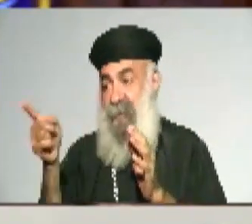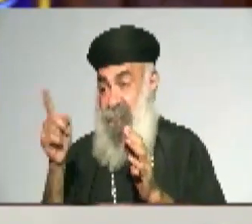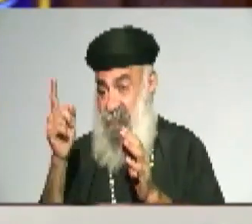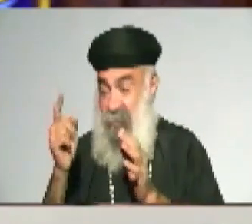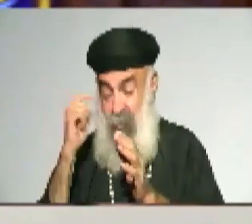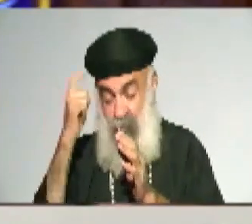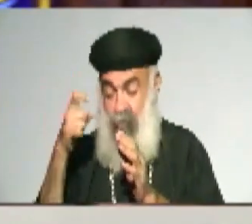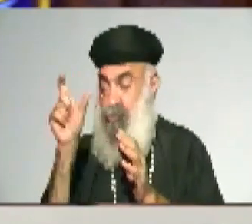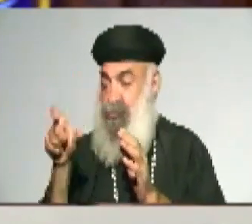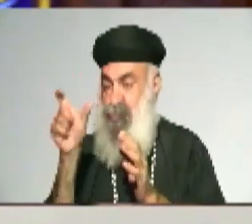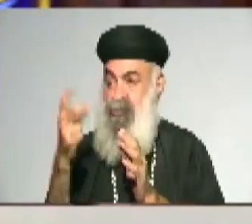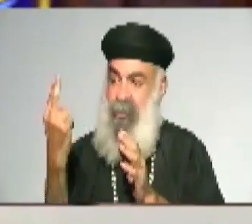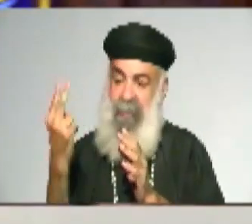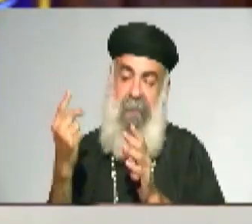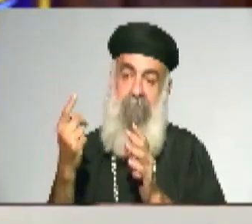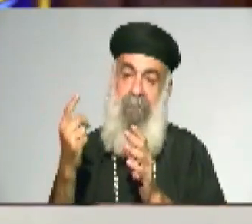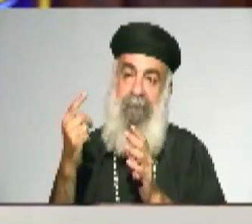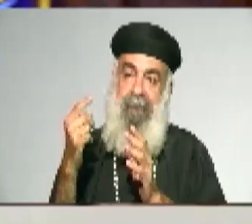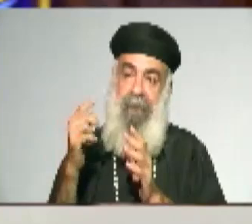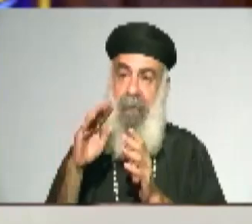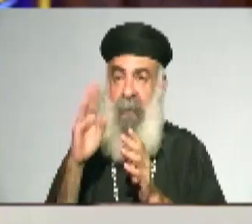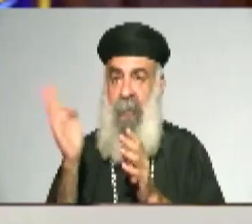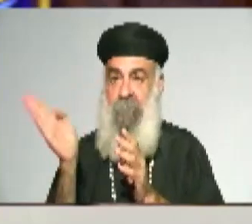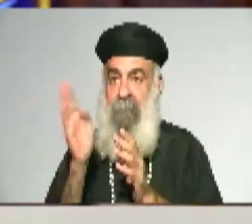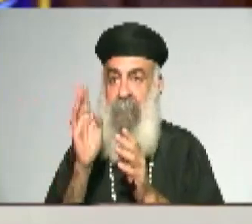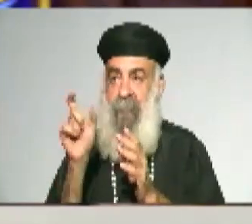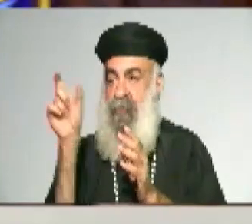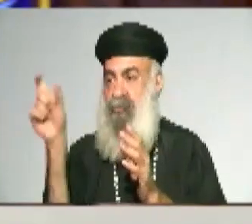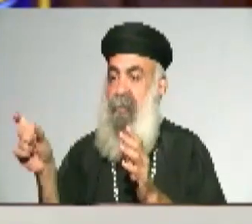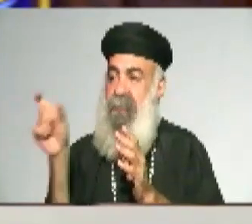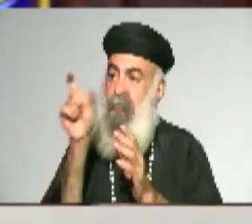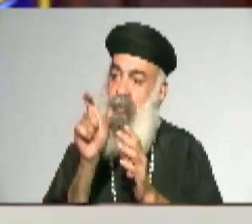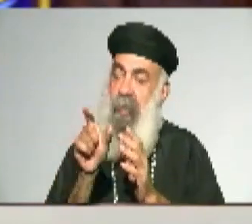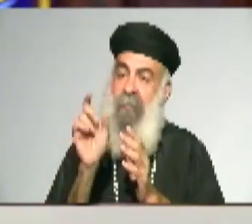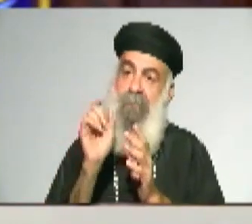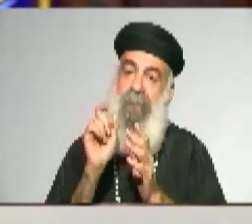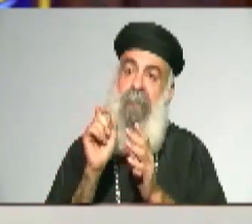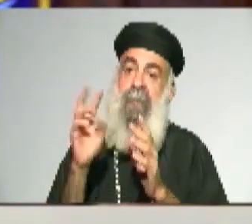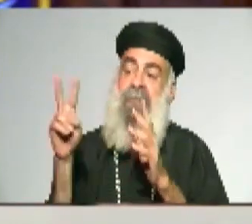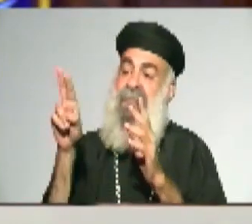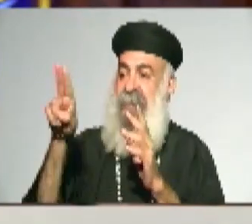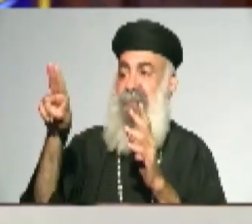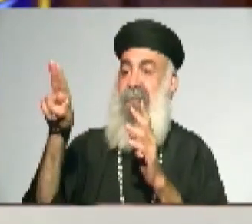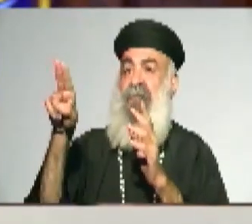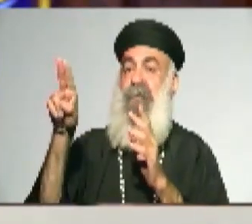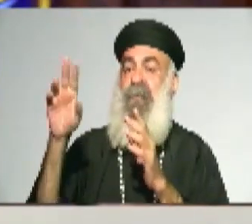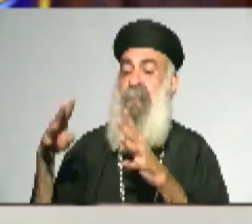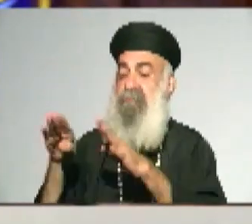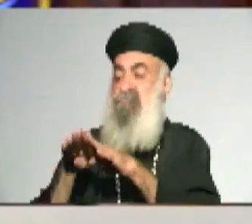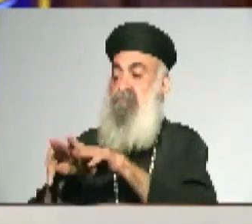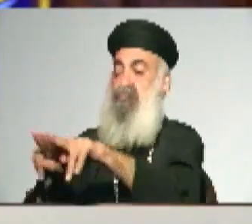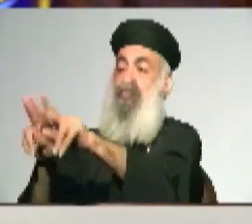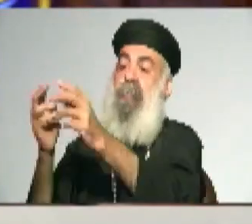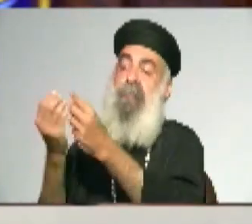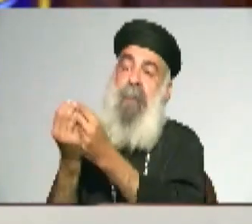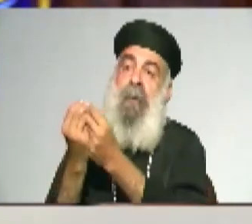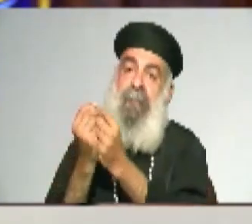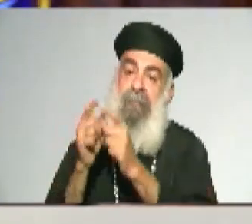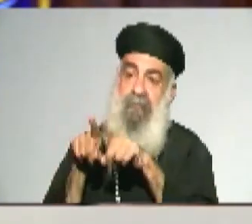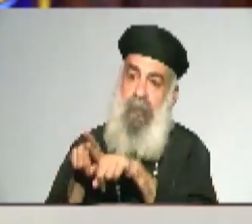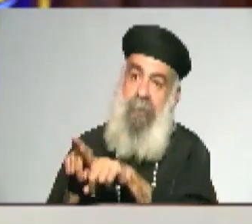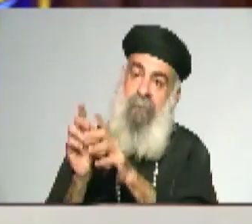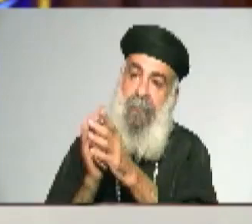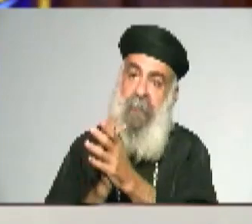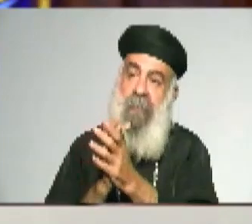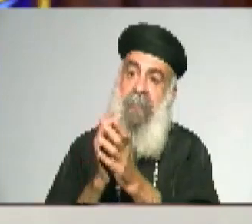شخصين، اللوغوس شخص ويسوع شخص اخر، والاتحاد بينهم اتحاد مصحب. عشان كده تلاحظوا